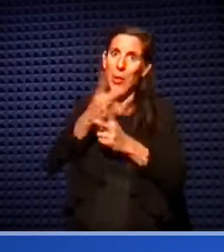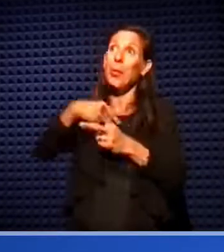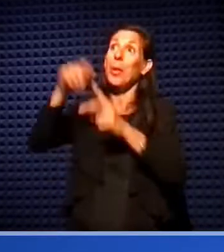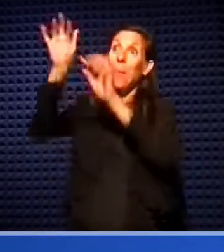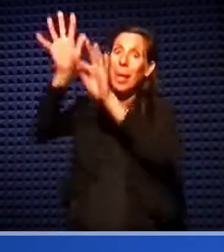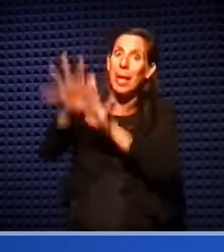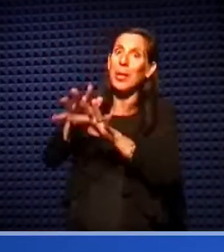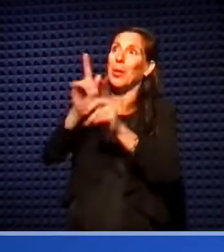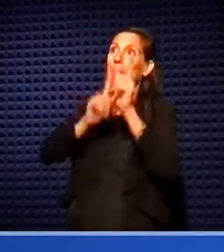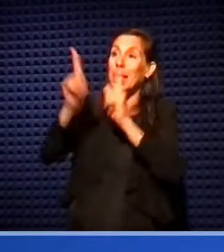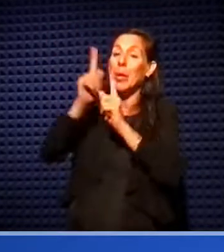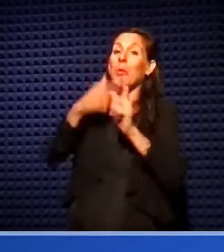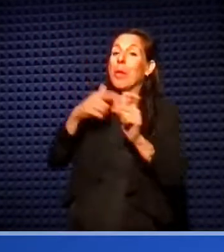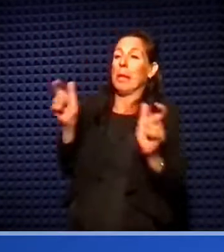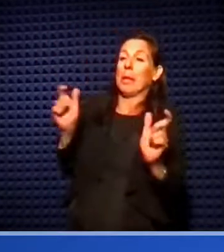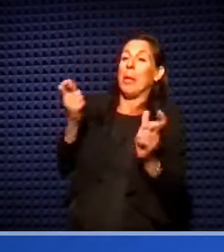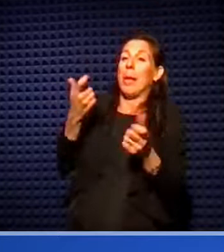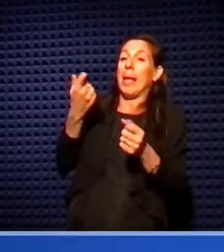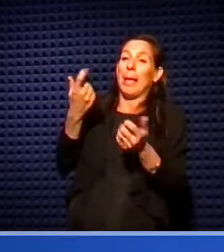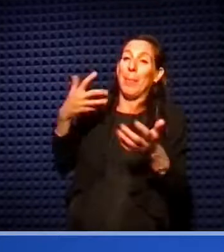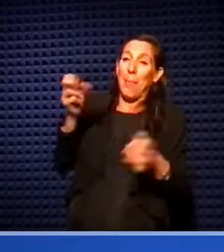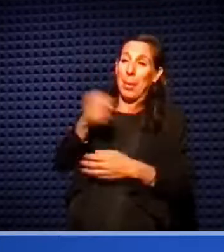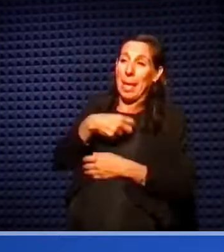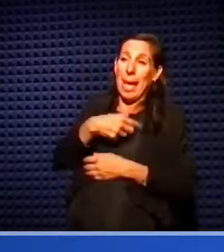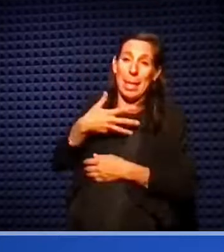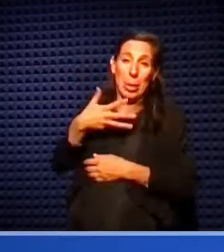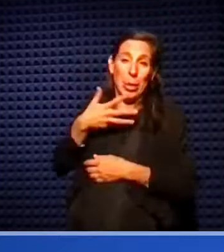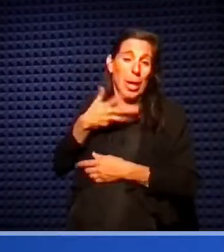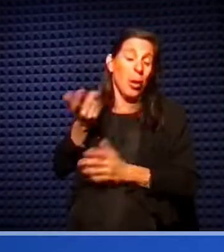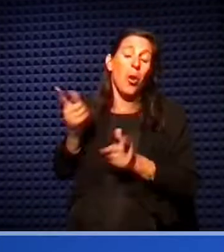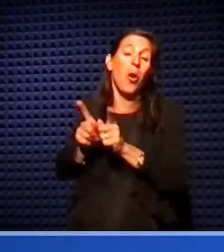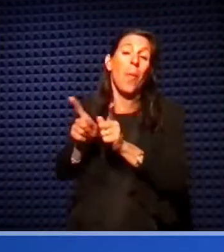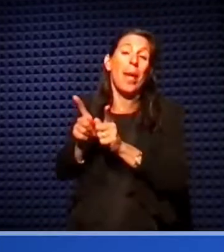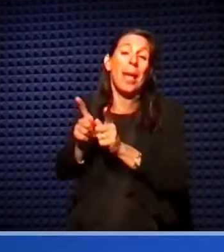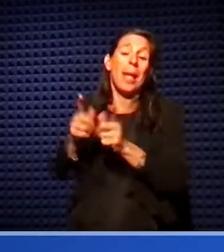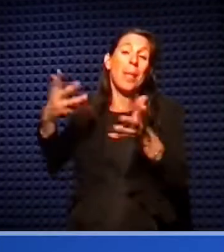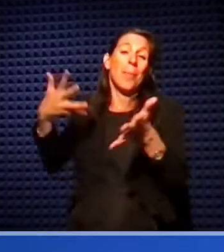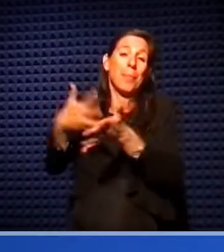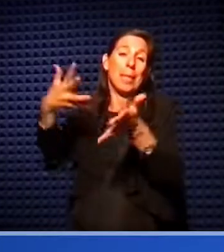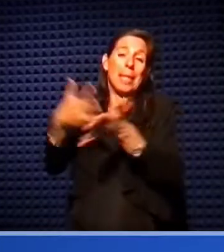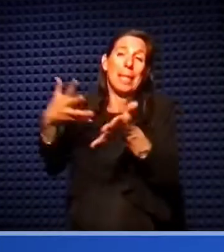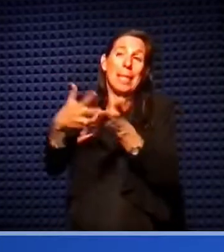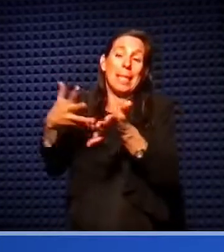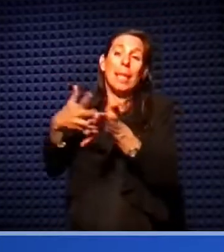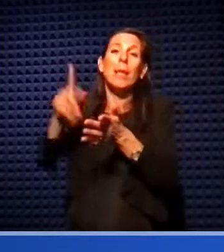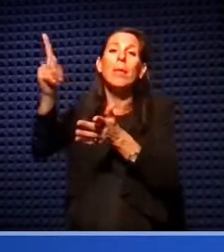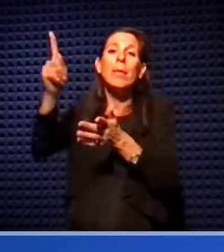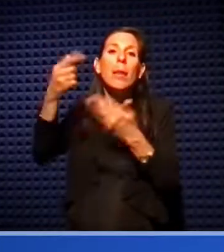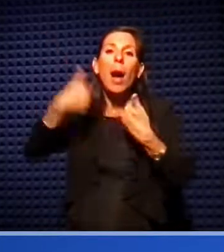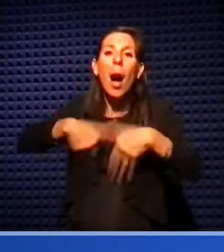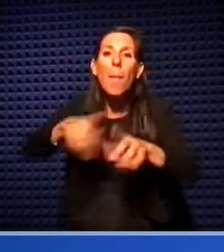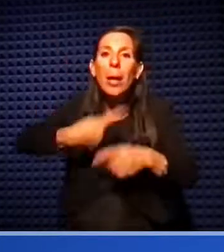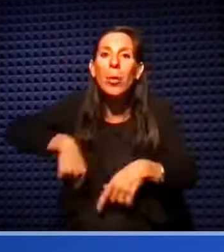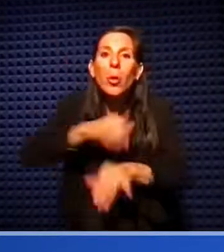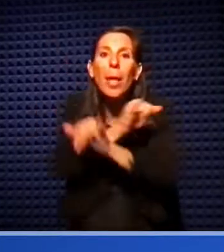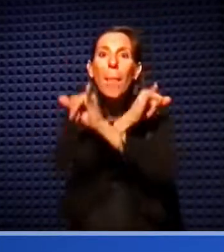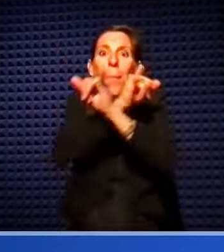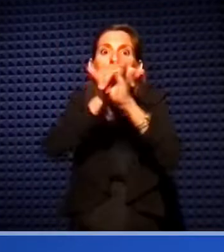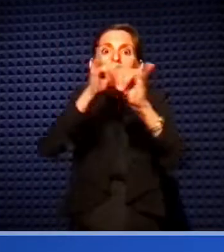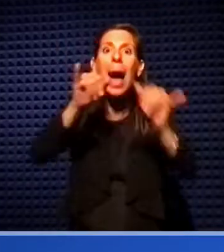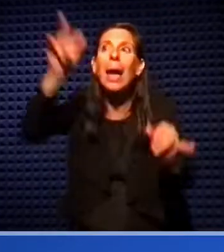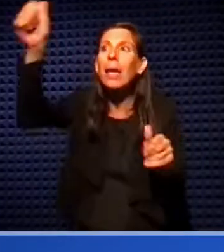ብቐሊል መንገዲ ሂወትና ክልውጥ ዝኽእል ጉዕዞ ንዝእምቱ ኣኽረርቲ ደረቕ እምነት ንምስጓጉ ጥበብ ክበና